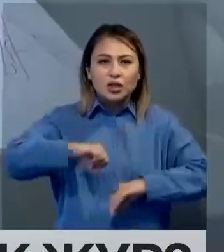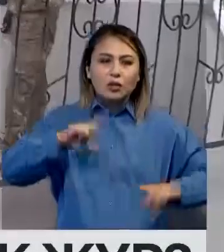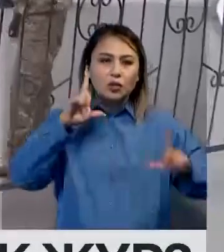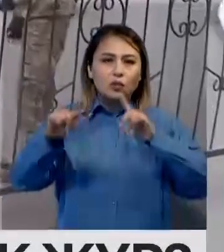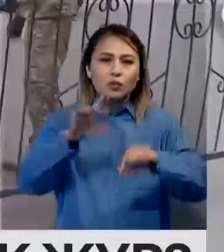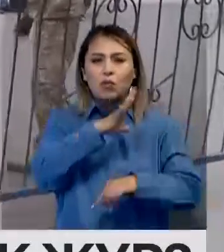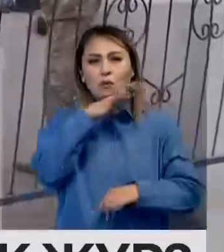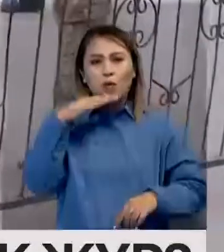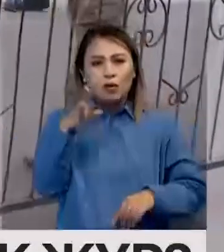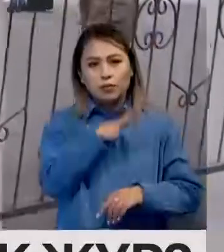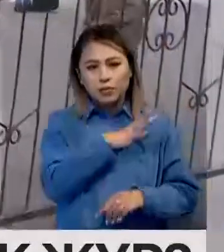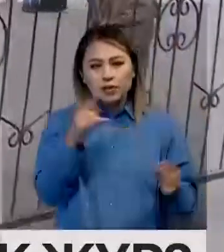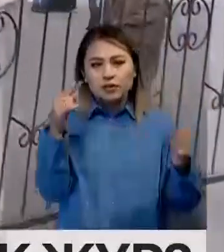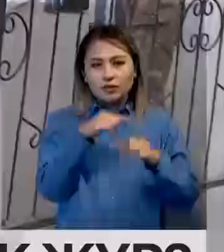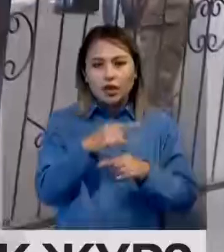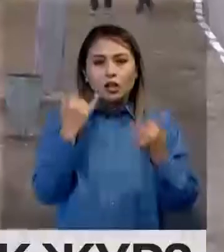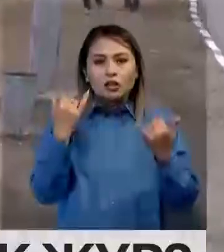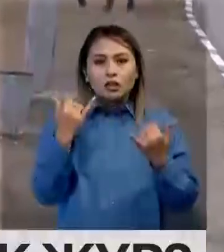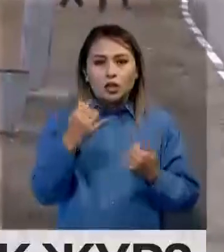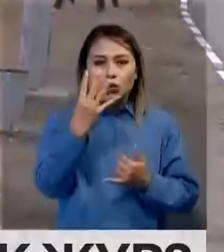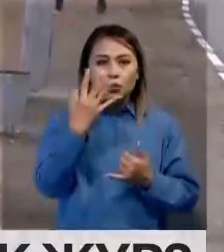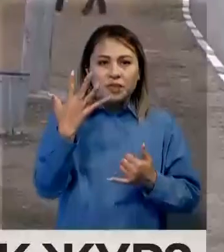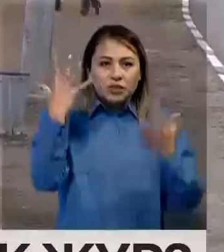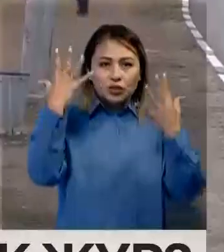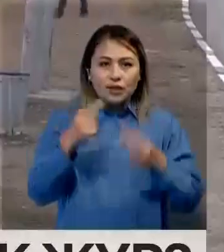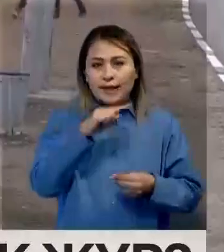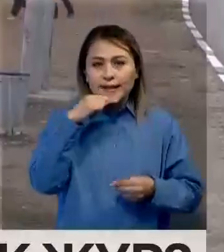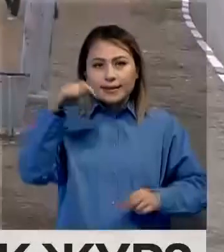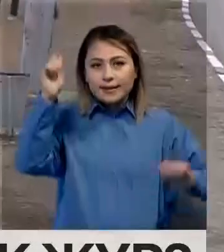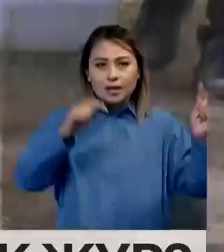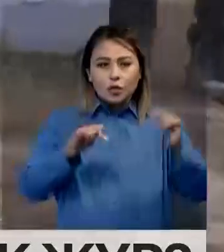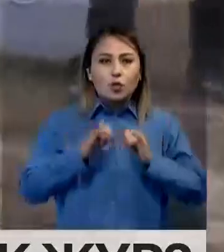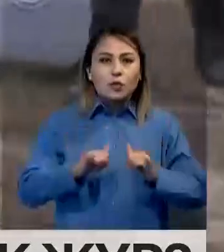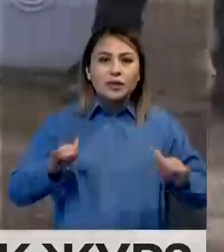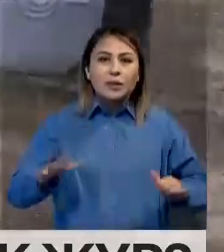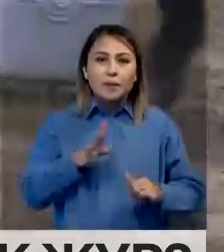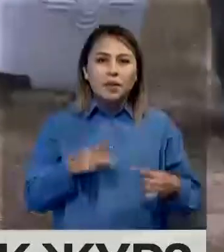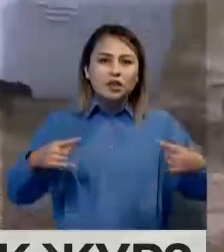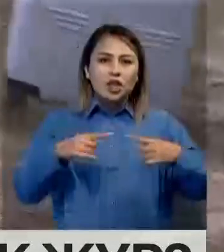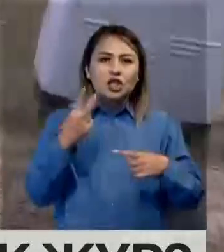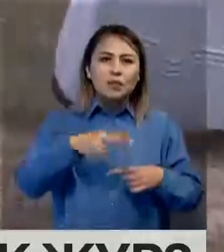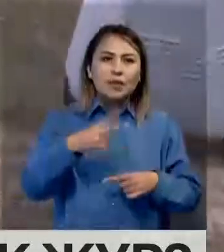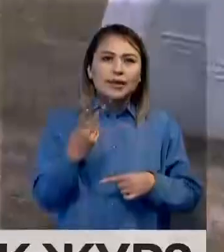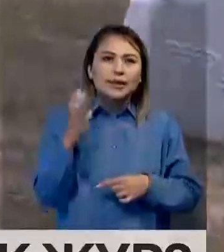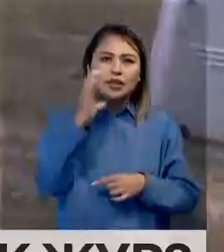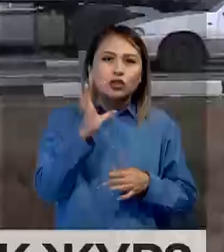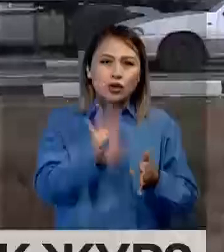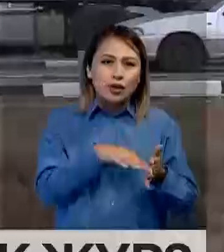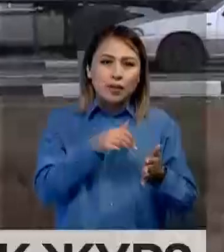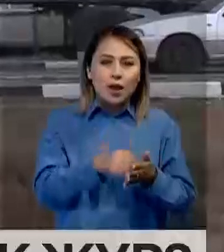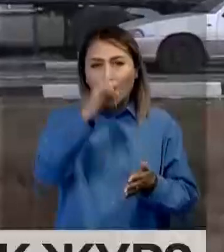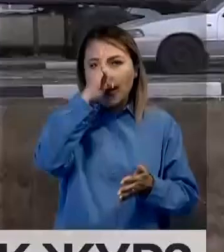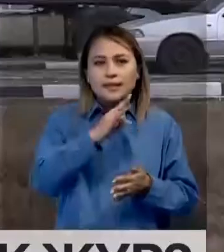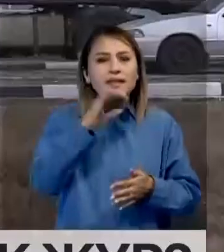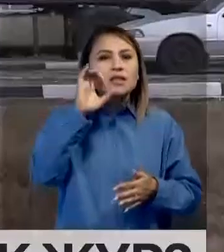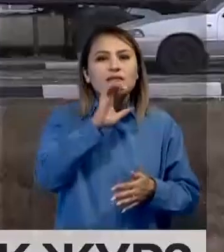көп еді. Алайда кейінгі 4-5 күннің шамасында елге келген ресейліктер саны көбейе түсті. Нақты айтсақ, 22 қыркүйектен бастап Қазақстанға